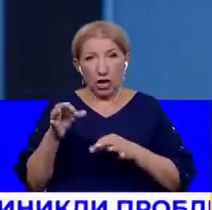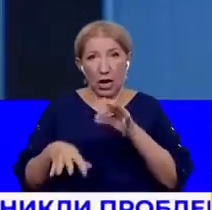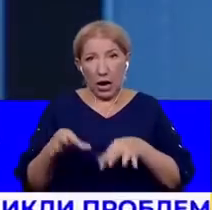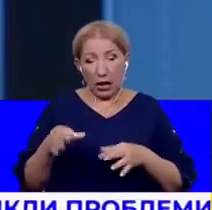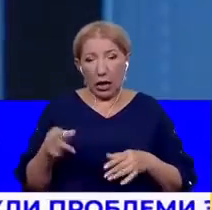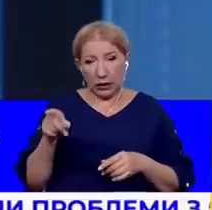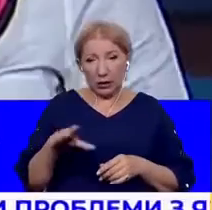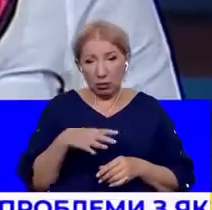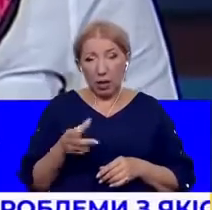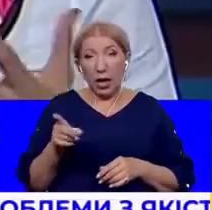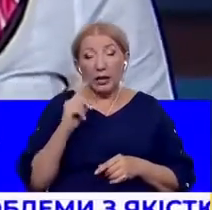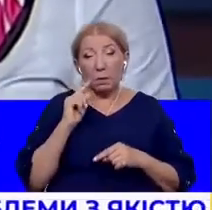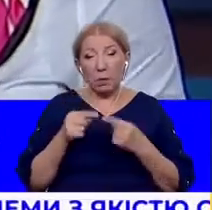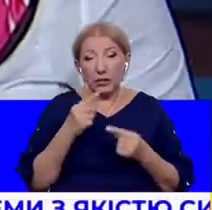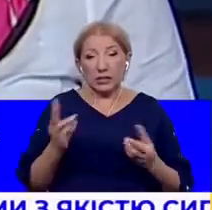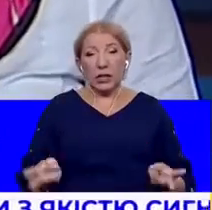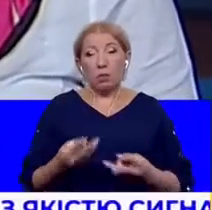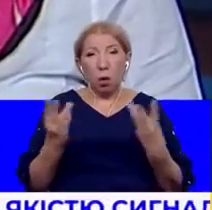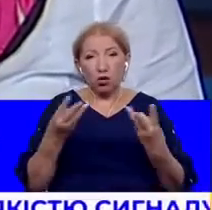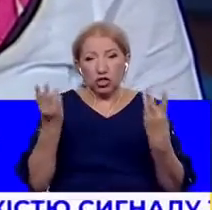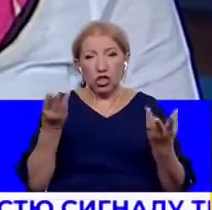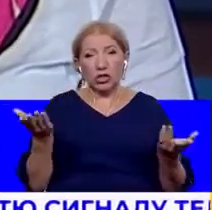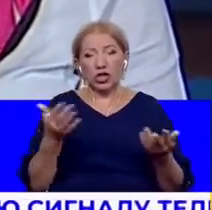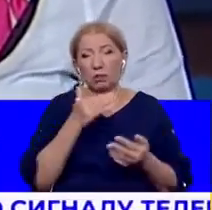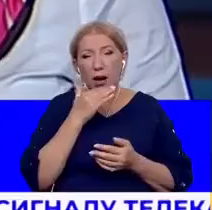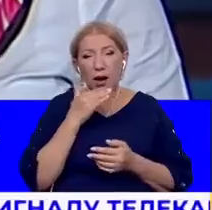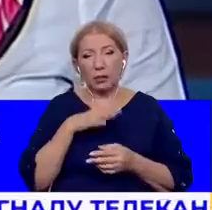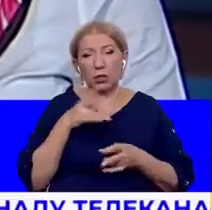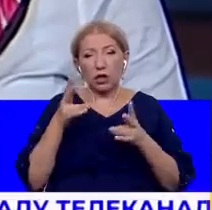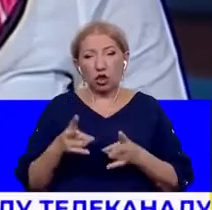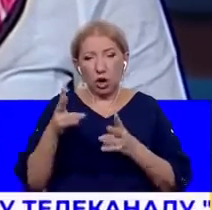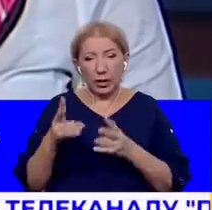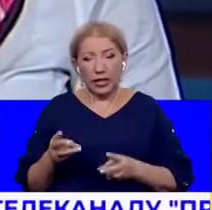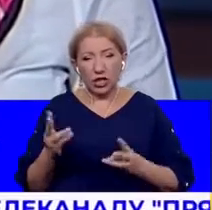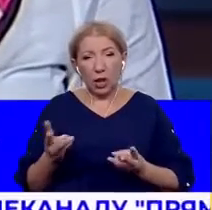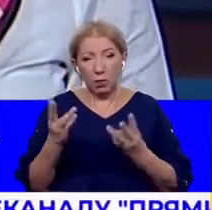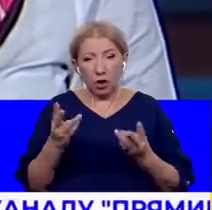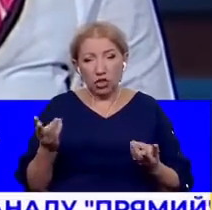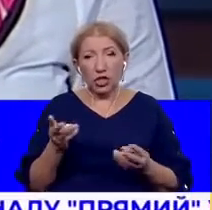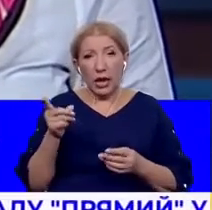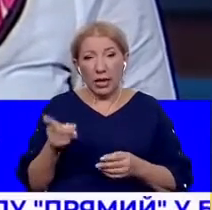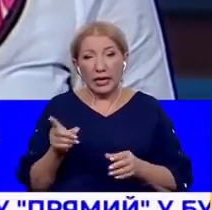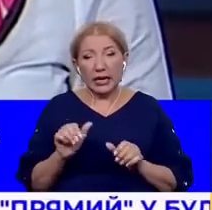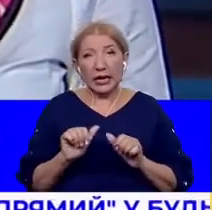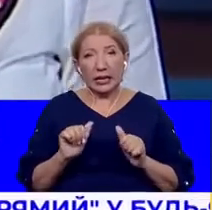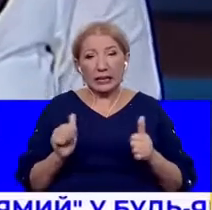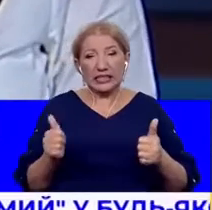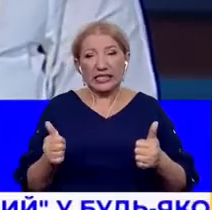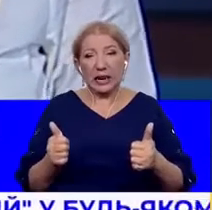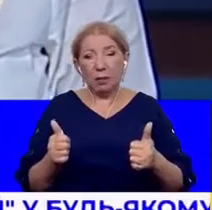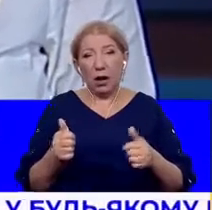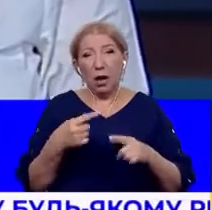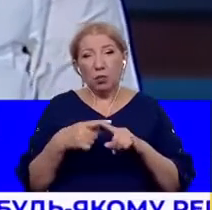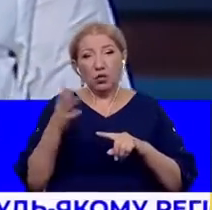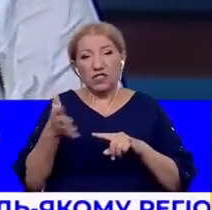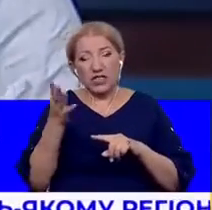там відбуваються пожежі, багато було трагічних пожеж. Їх стримує, плюс